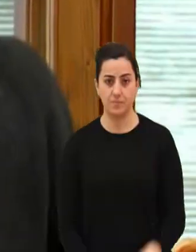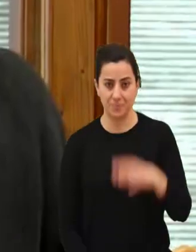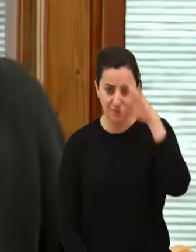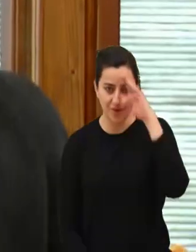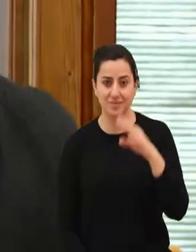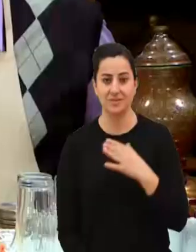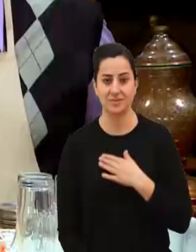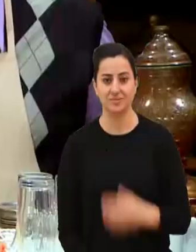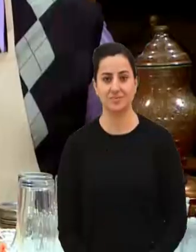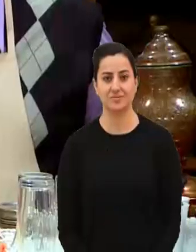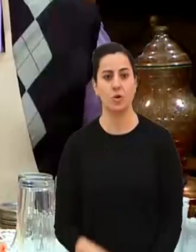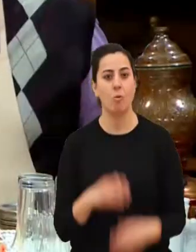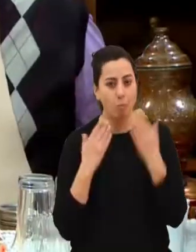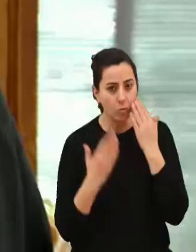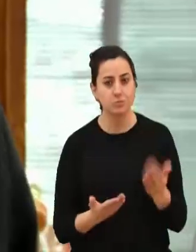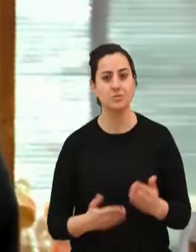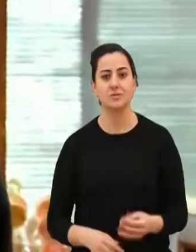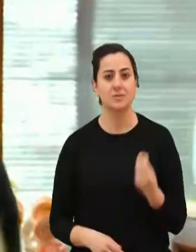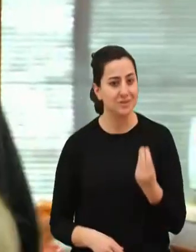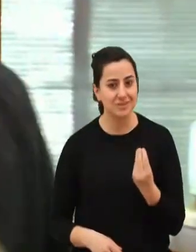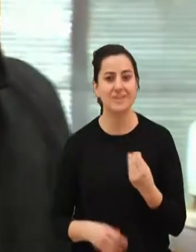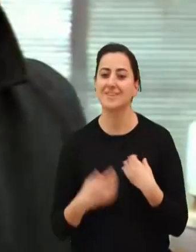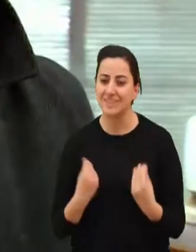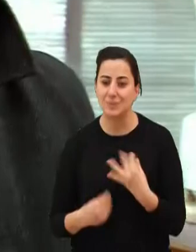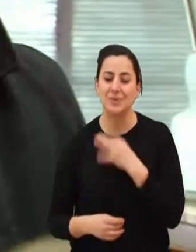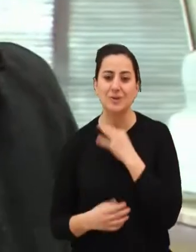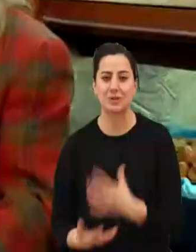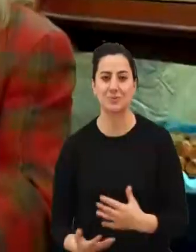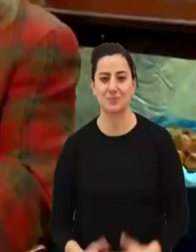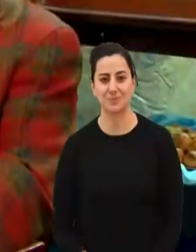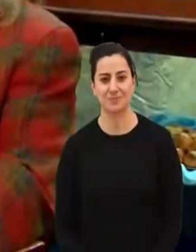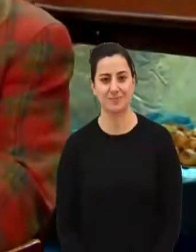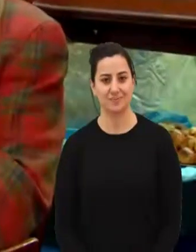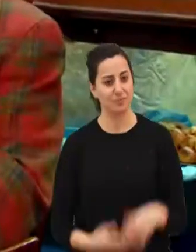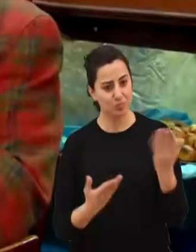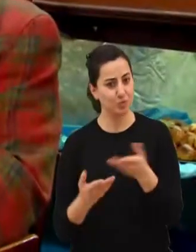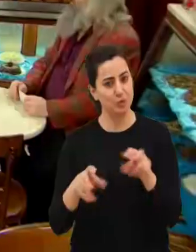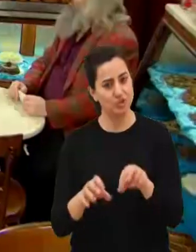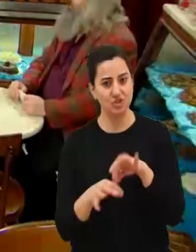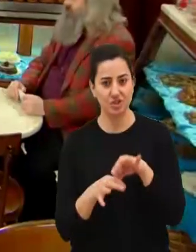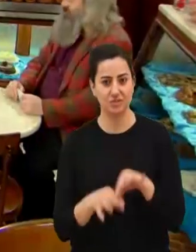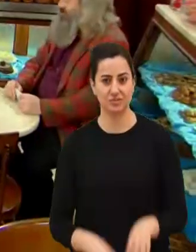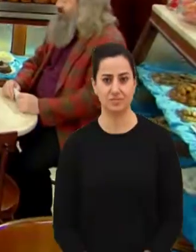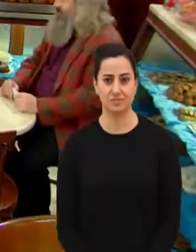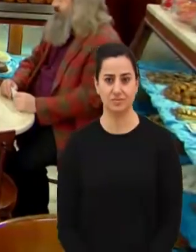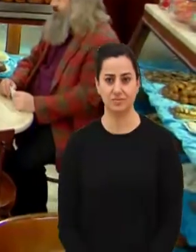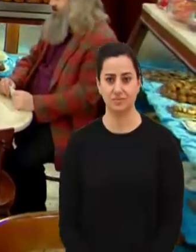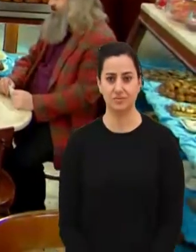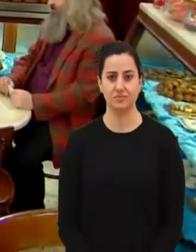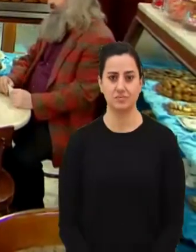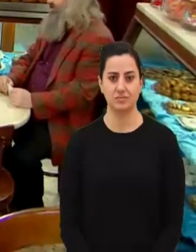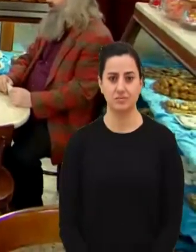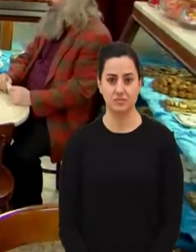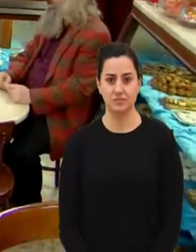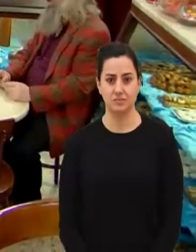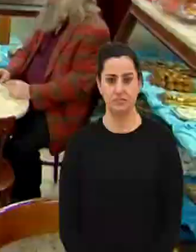Merhaba Basri Bey. Merhaba, hoş geldiniz. Nasılsınız? İyiyim, teşekkür ederim. Buyurun, çay içelim. Yine aynı 50'li yaşlardaki